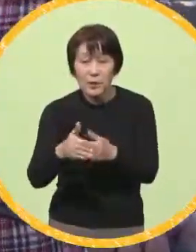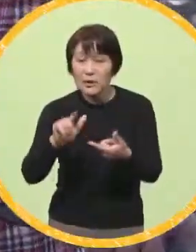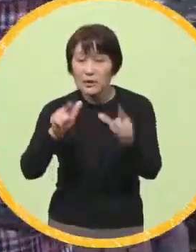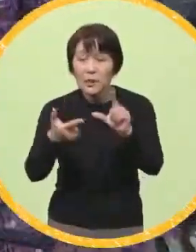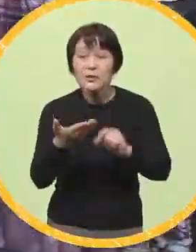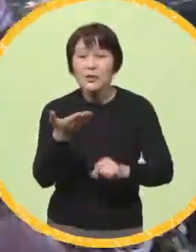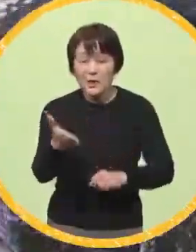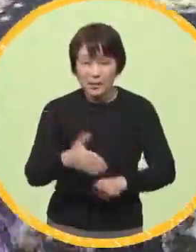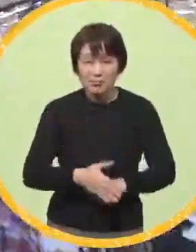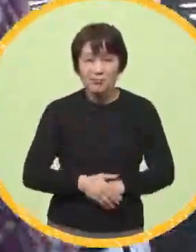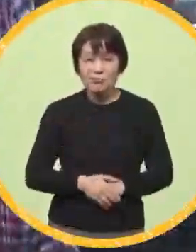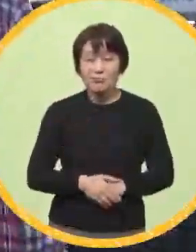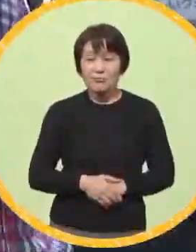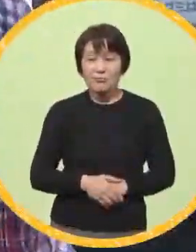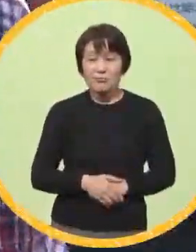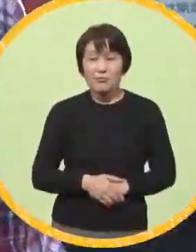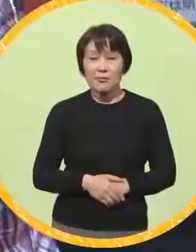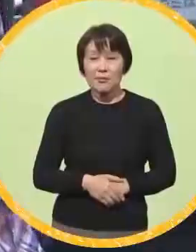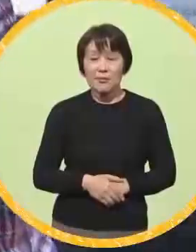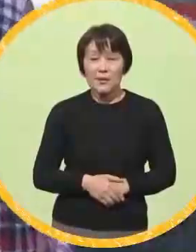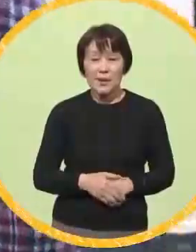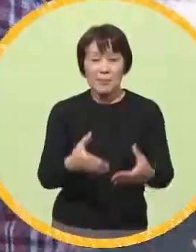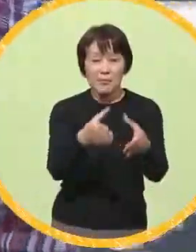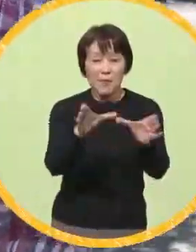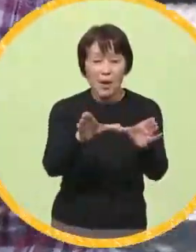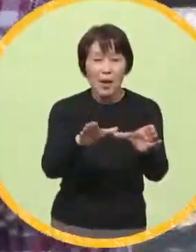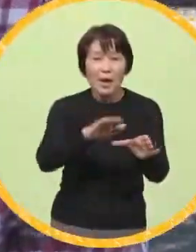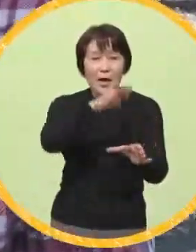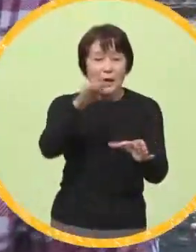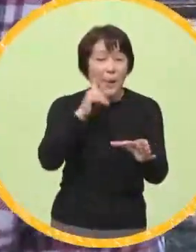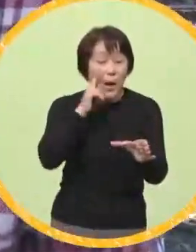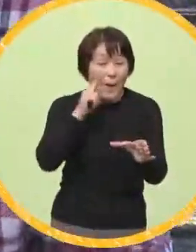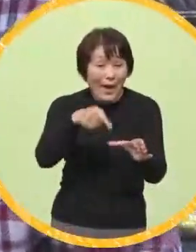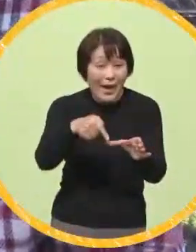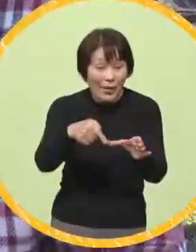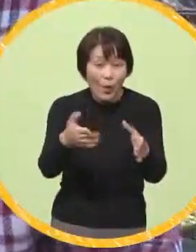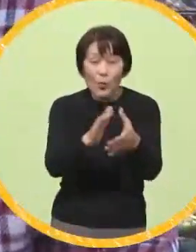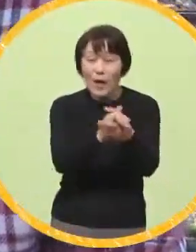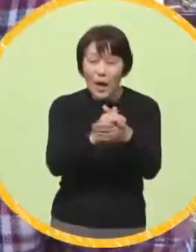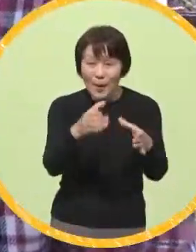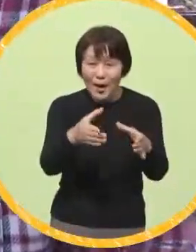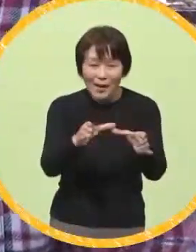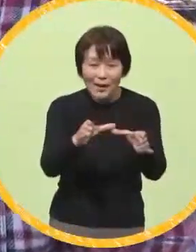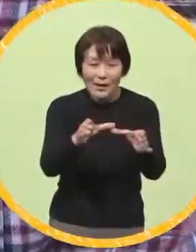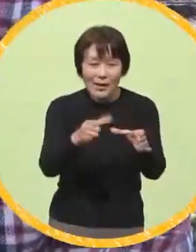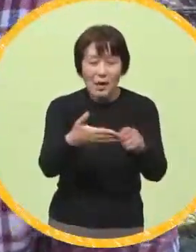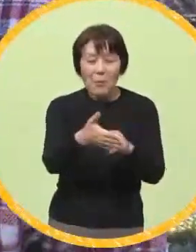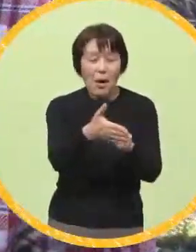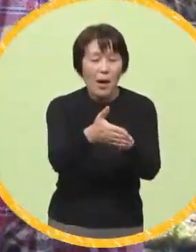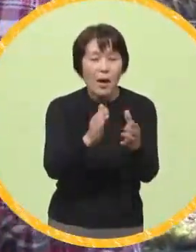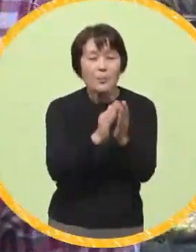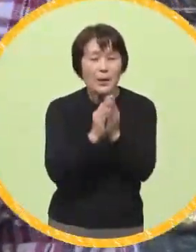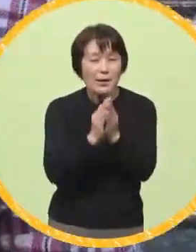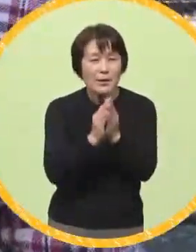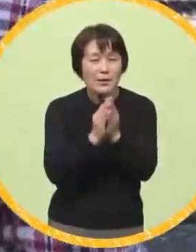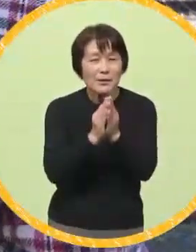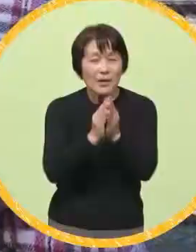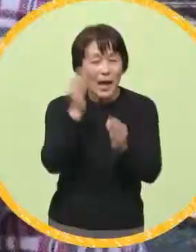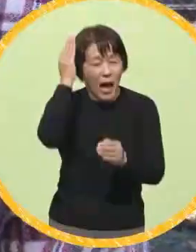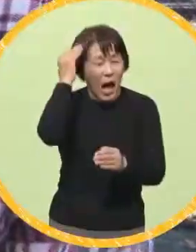か。 要するにあのヤマメの系統なんですけどね。身がピンクでしてちょっと脂が乗って